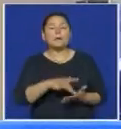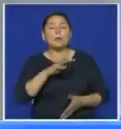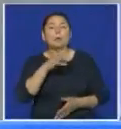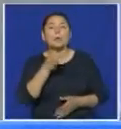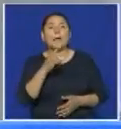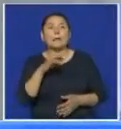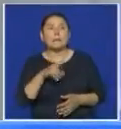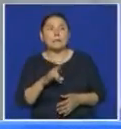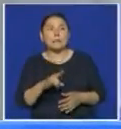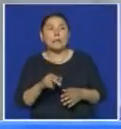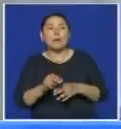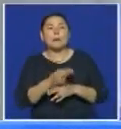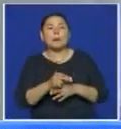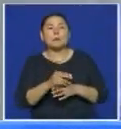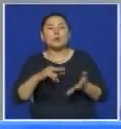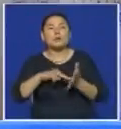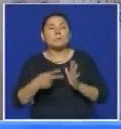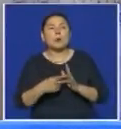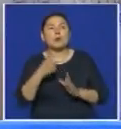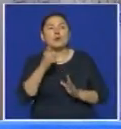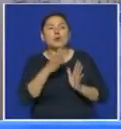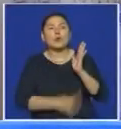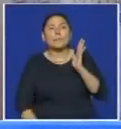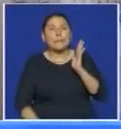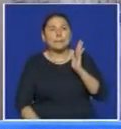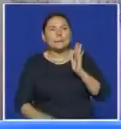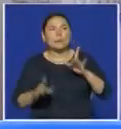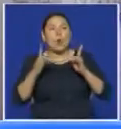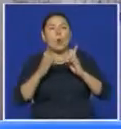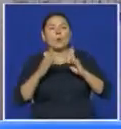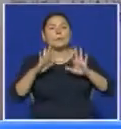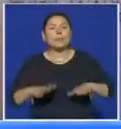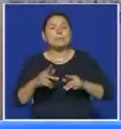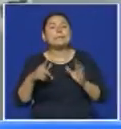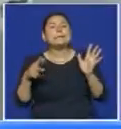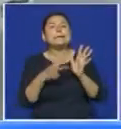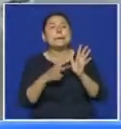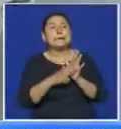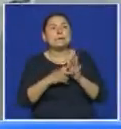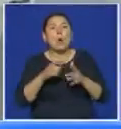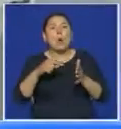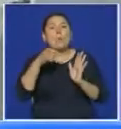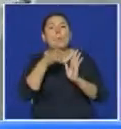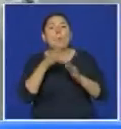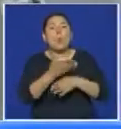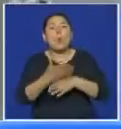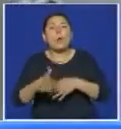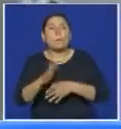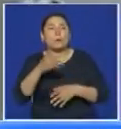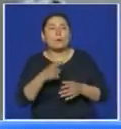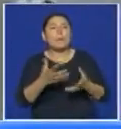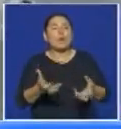мекемесі бастаған емхананың жаңа жоспары бойынша 190 орынға шақталған. 8 бөлім болады. Так, сонымен мына приемный покой бір